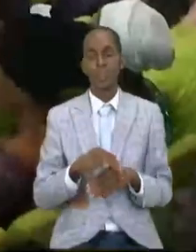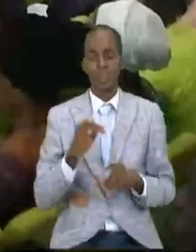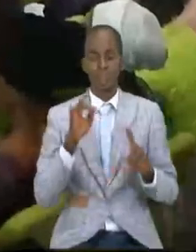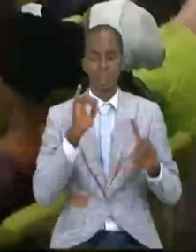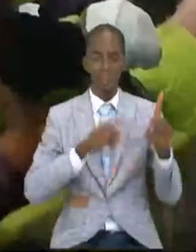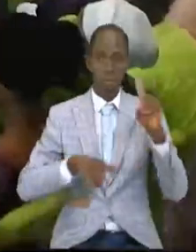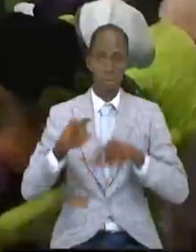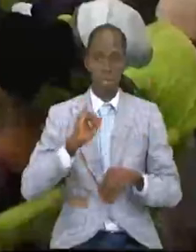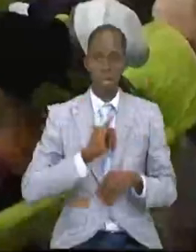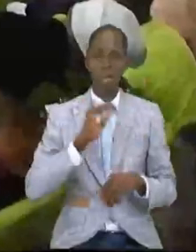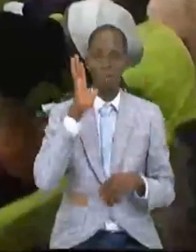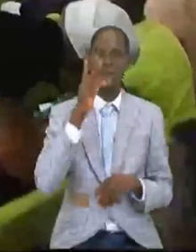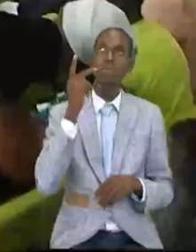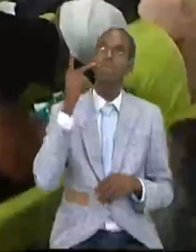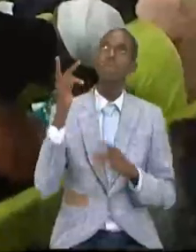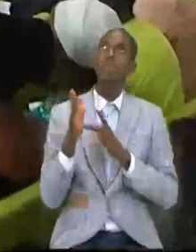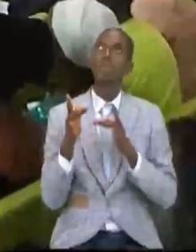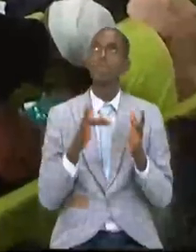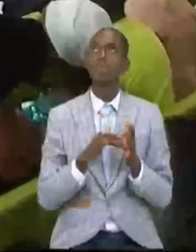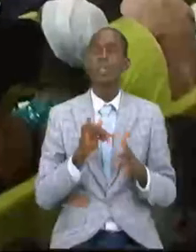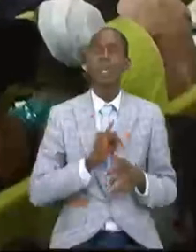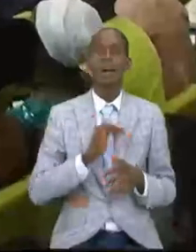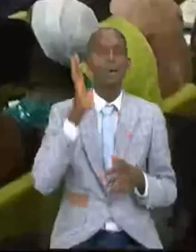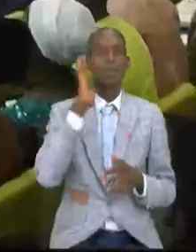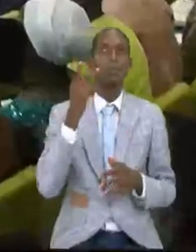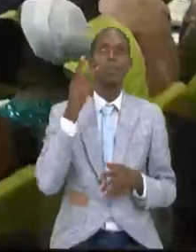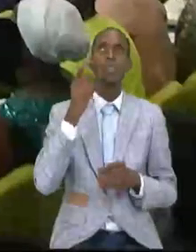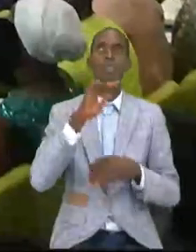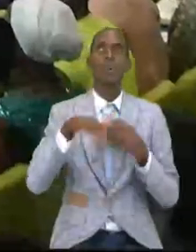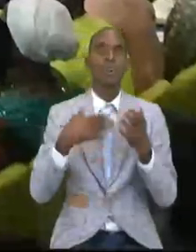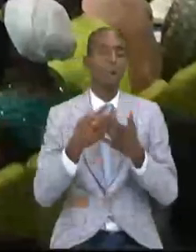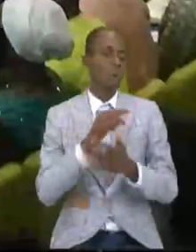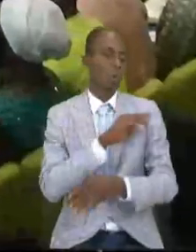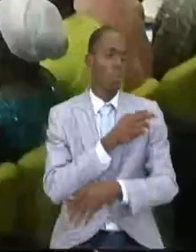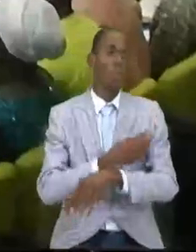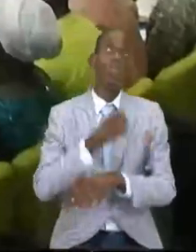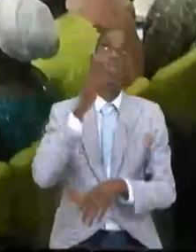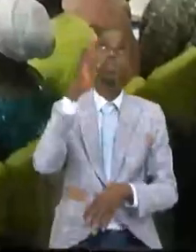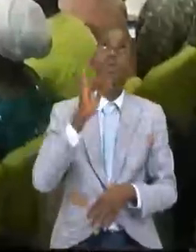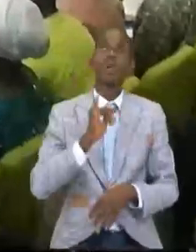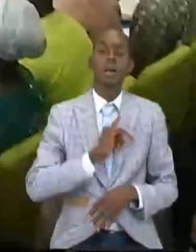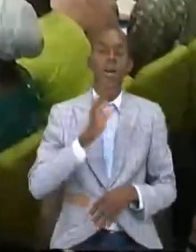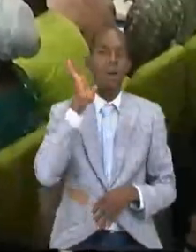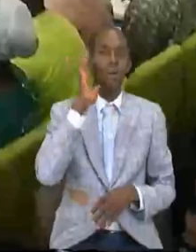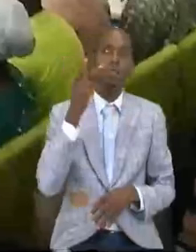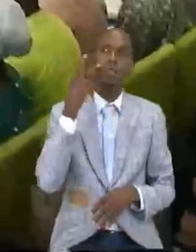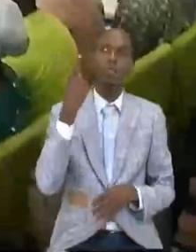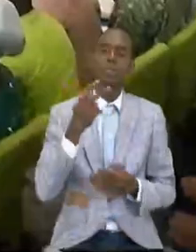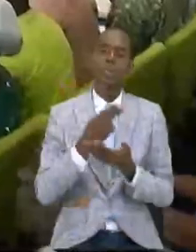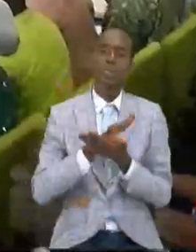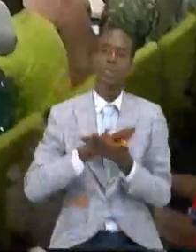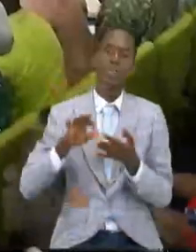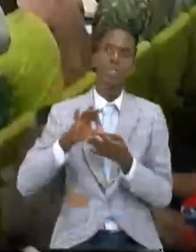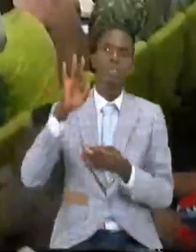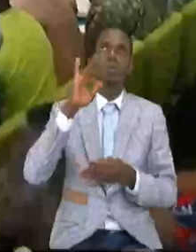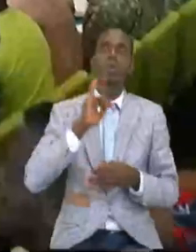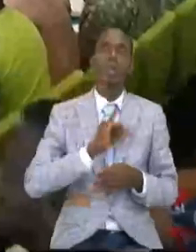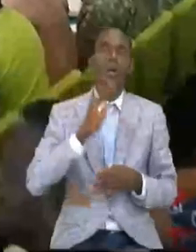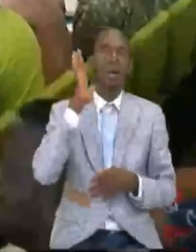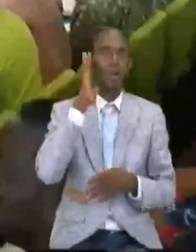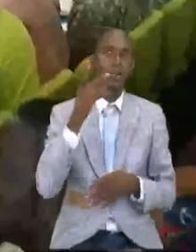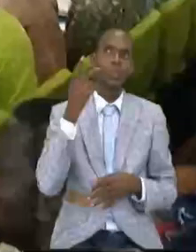Je verrai Jésus. Je verrai le Dieu Tout-Puissant. Je verrai le Saint-Esprit.